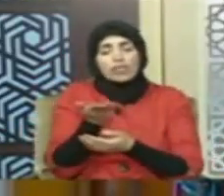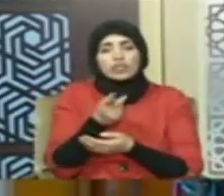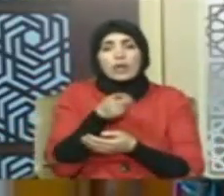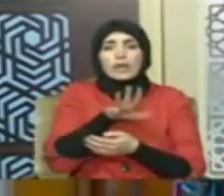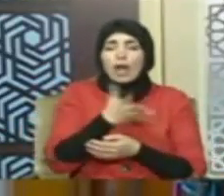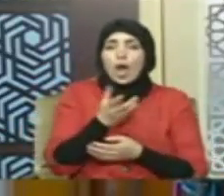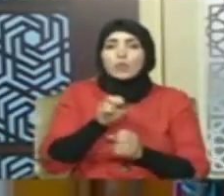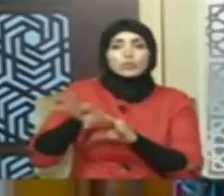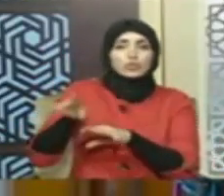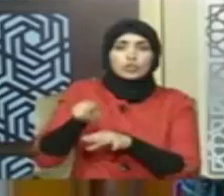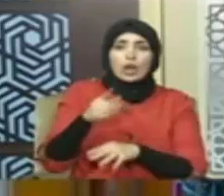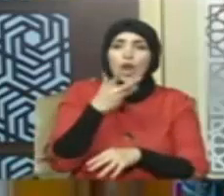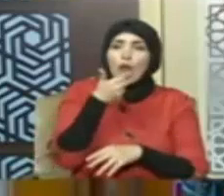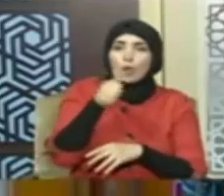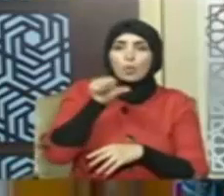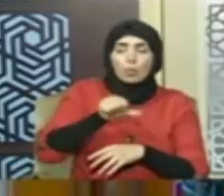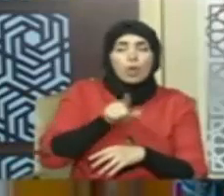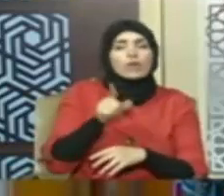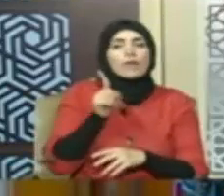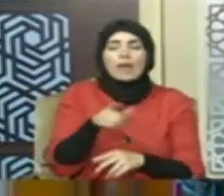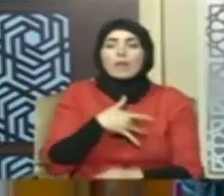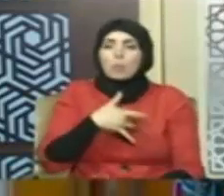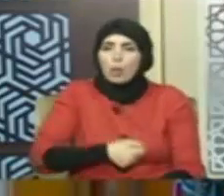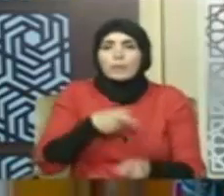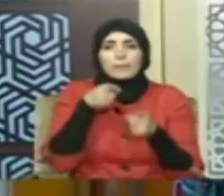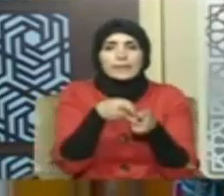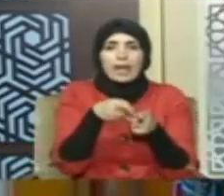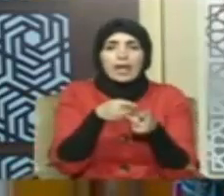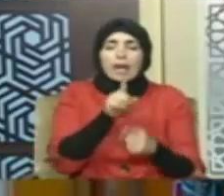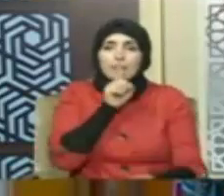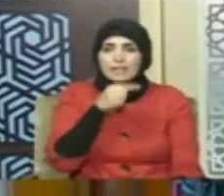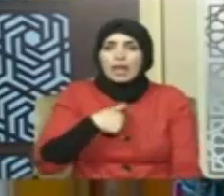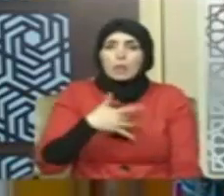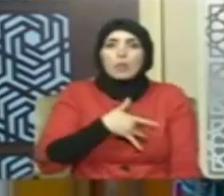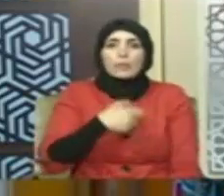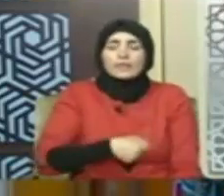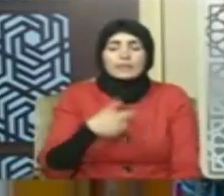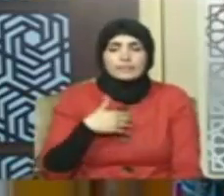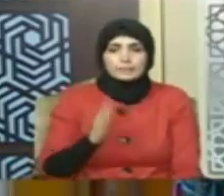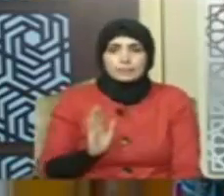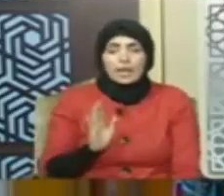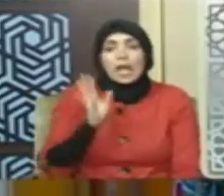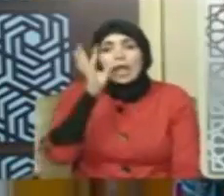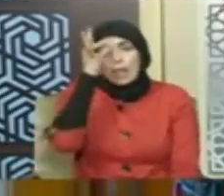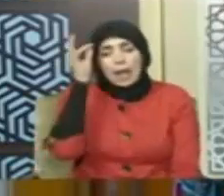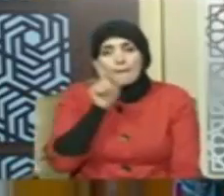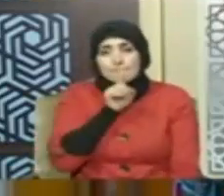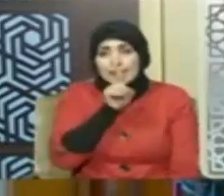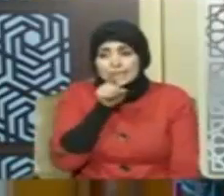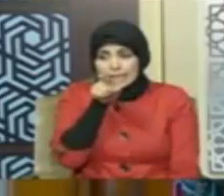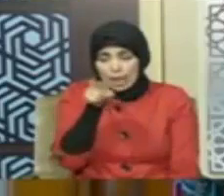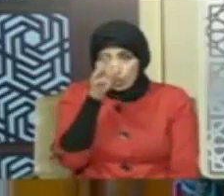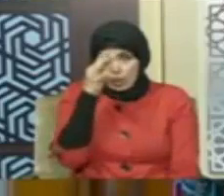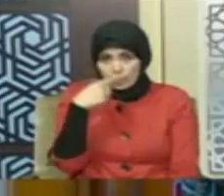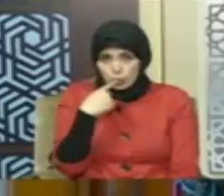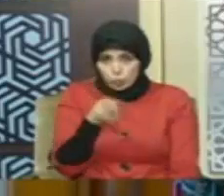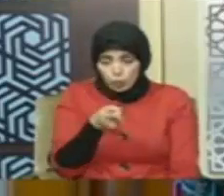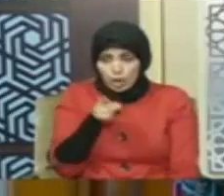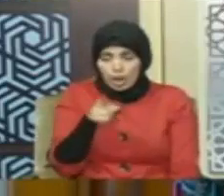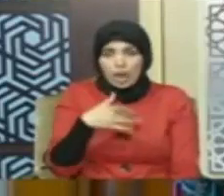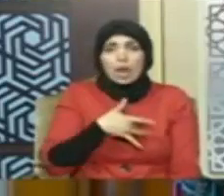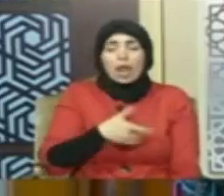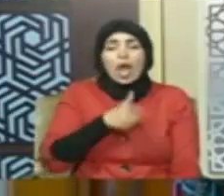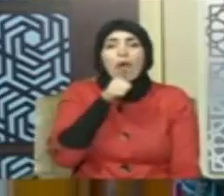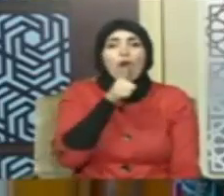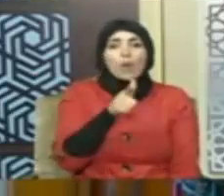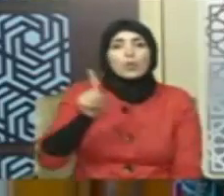ومره، فأنا أؤمن بذلك وأنا مؤمن. أما إن كنت تقصد قول الله